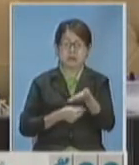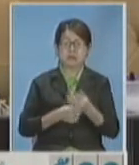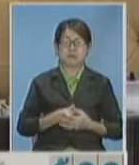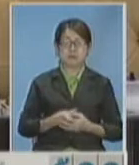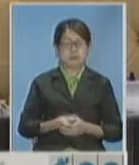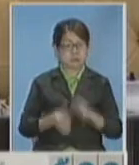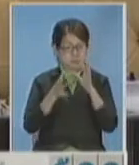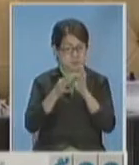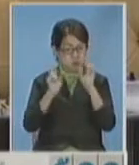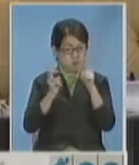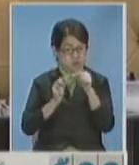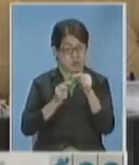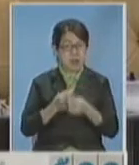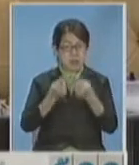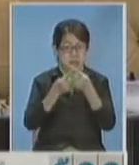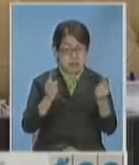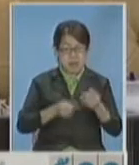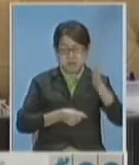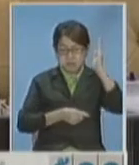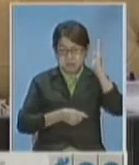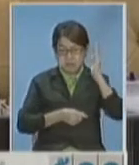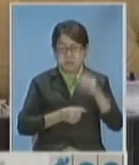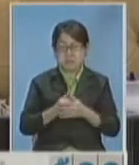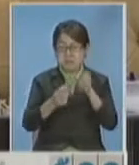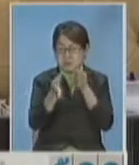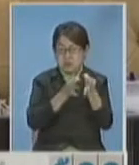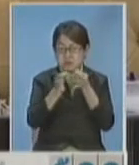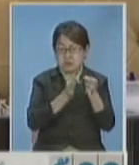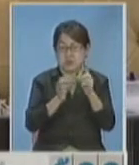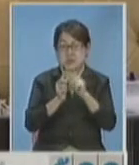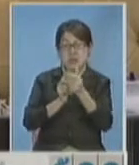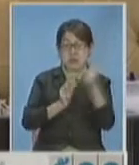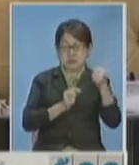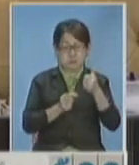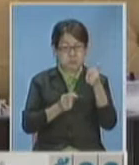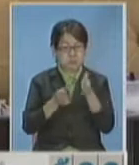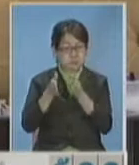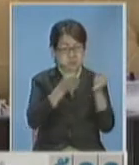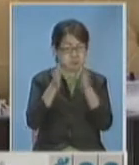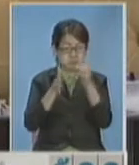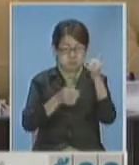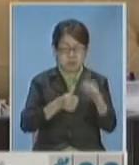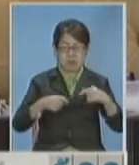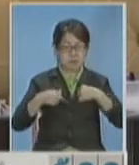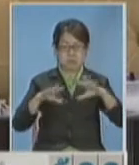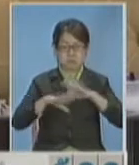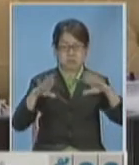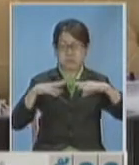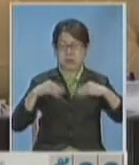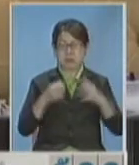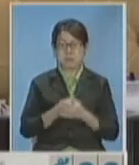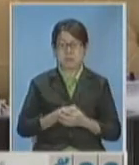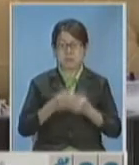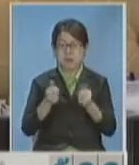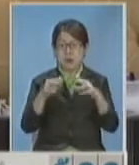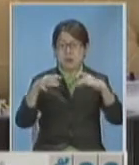ฉพาะประเด็นนี้แต่จะไปพูดในประเด็นนี้กับส่วนอื่นไม่ได้นะครับผมจะไม่ยอมนะฮะเพราะท่านไม่ได้มันไม่